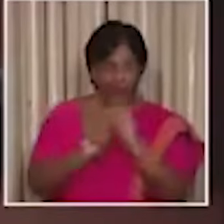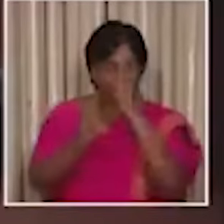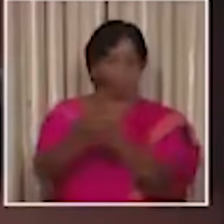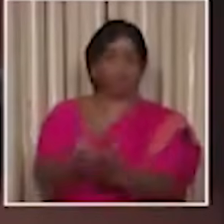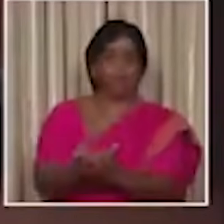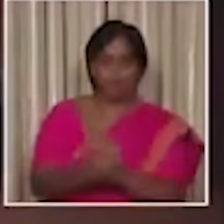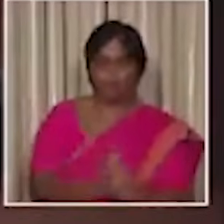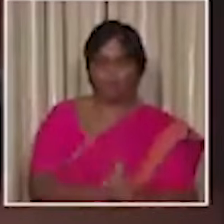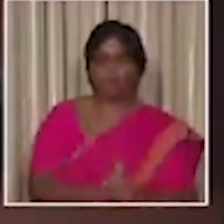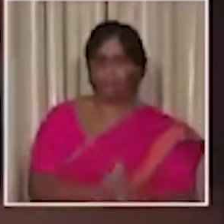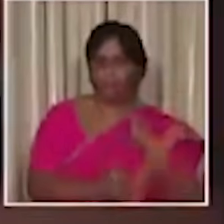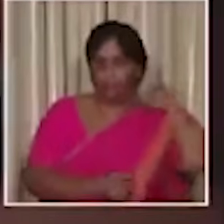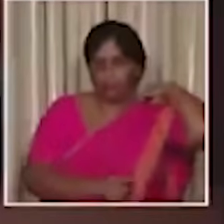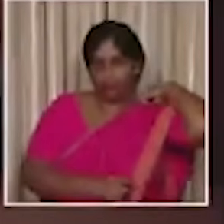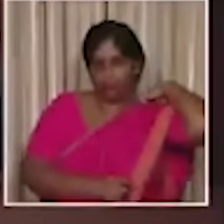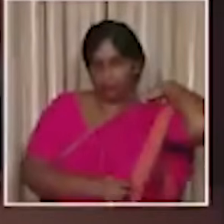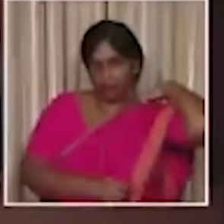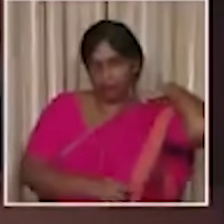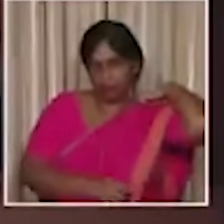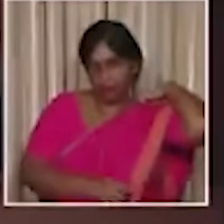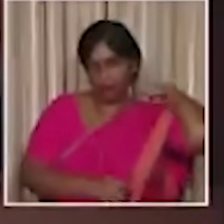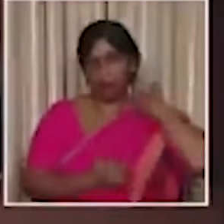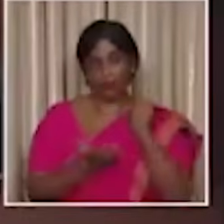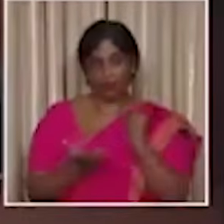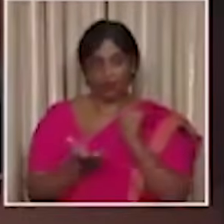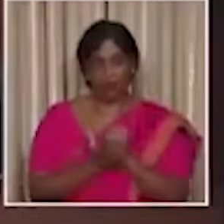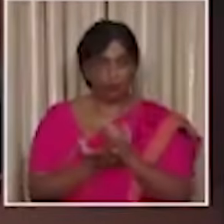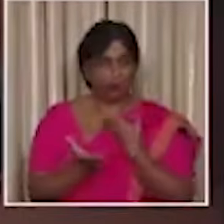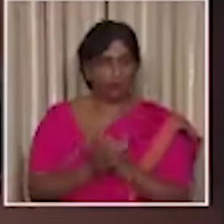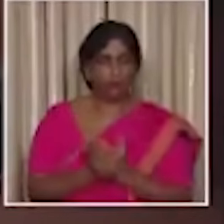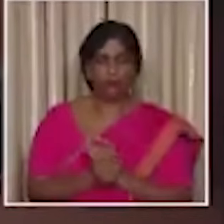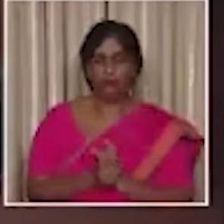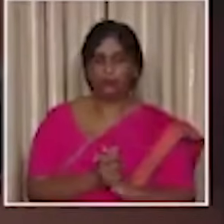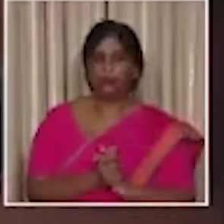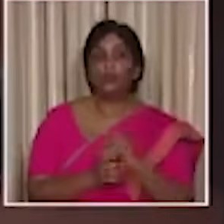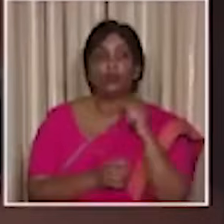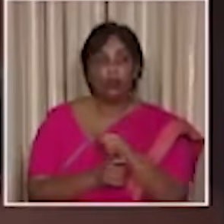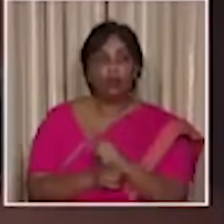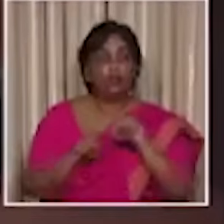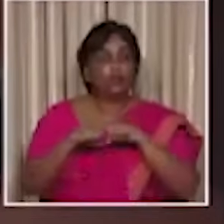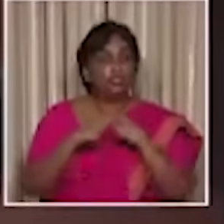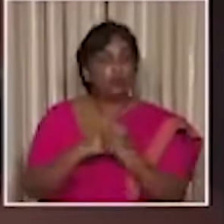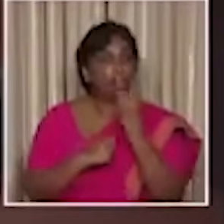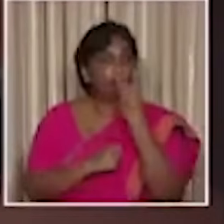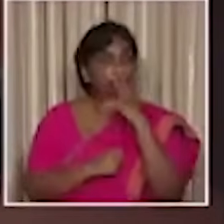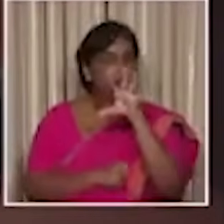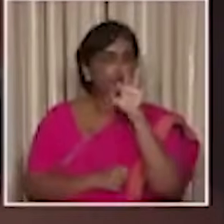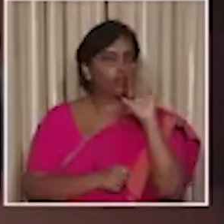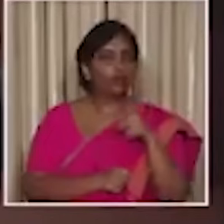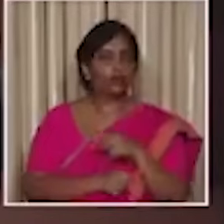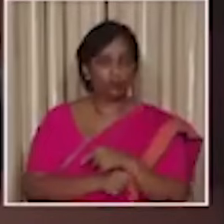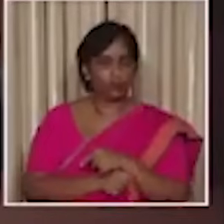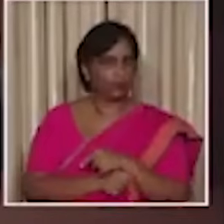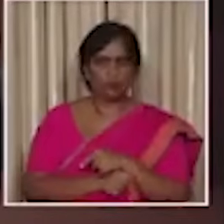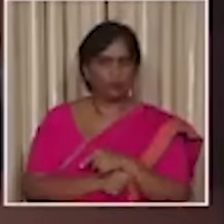හරිද? මා ලිපිය හැන්සඩ් ගත කරන කියලා ඉල්ලන මේක මාගාව තියෙන ලිපිය. හරිද? මෙතනින් තමයි මේ සමාගම් තුන තෝරාගන්නේ. හරි, එහෙම